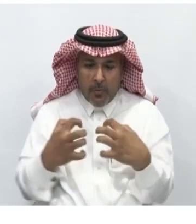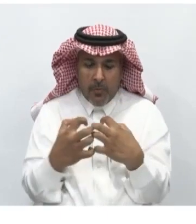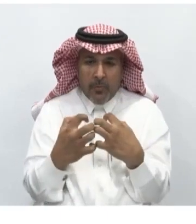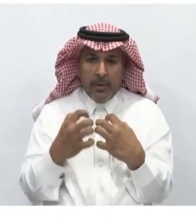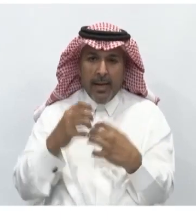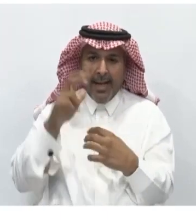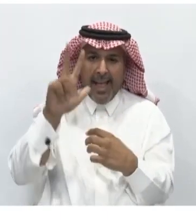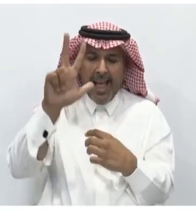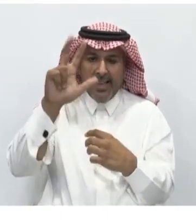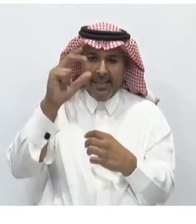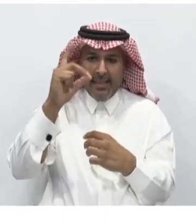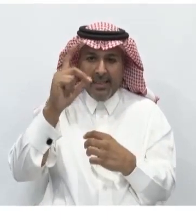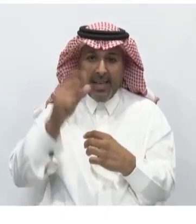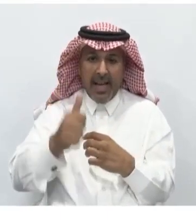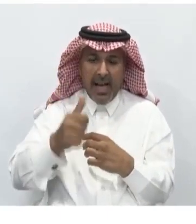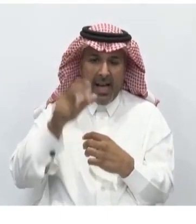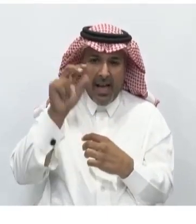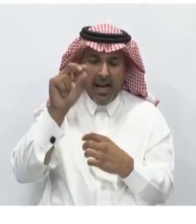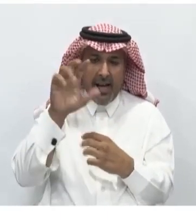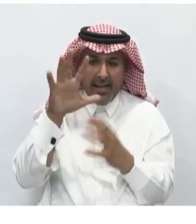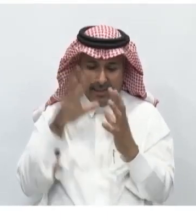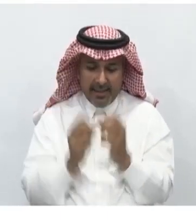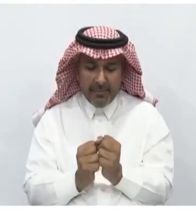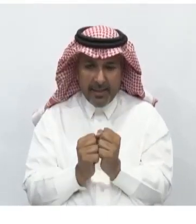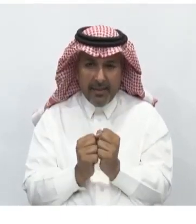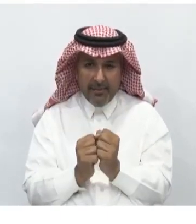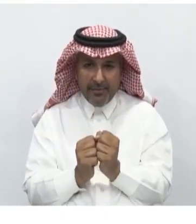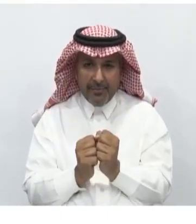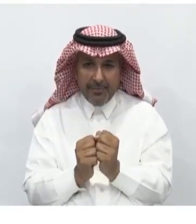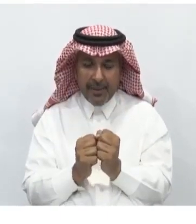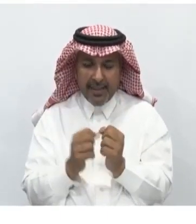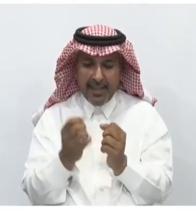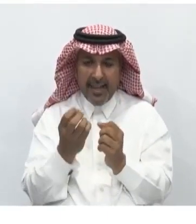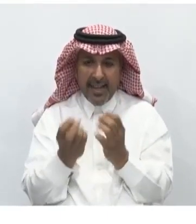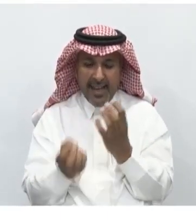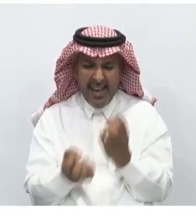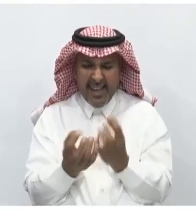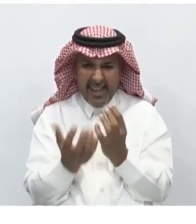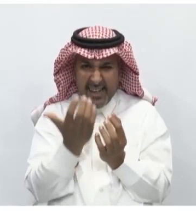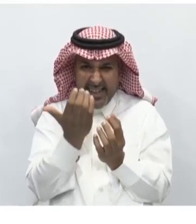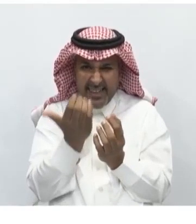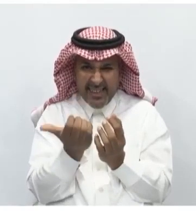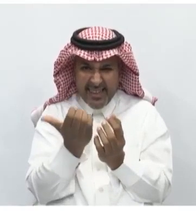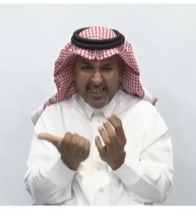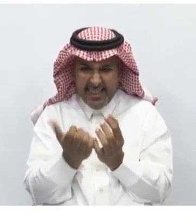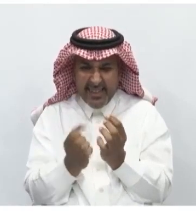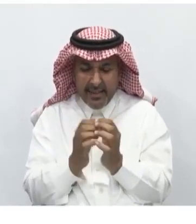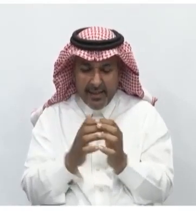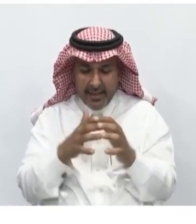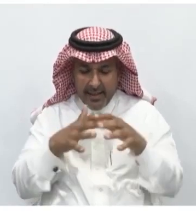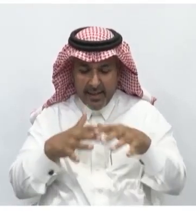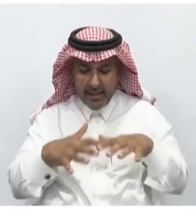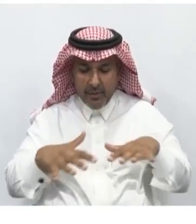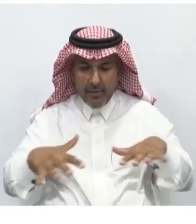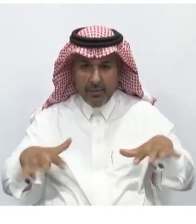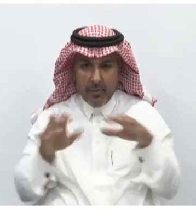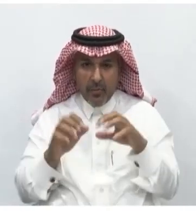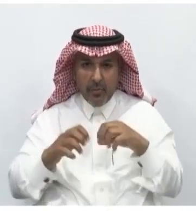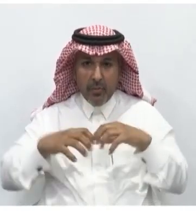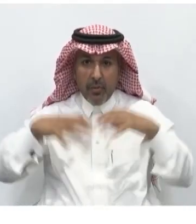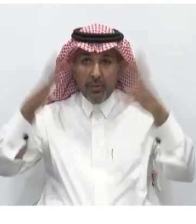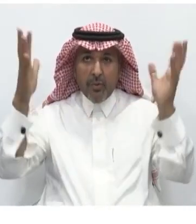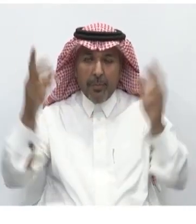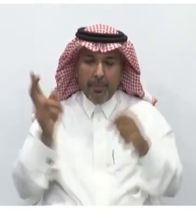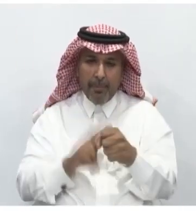وامتصت الطاقة. تنطلق هذه الطاقة عندما تنخفض درجة الحرارة ويتبلور الملح المائي